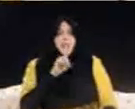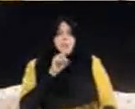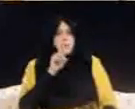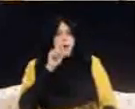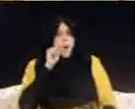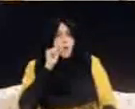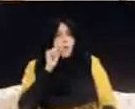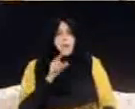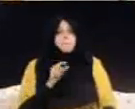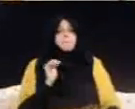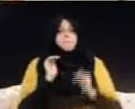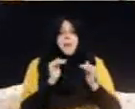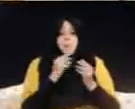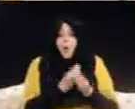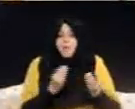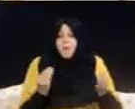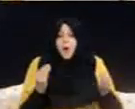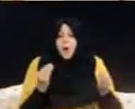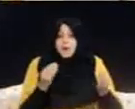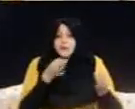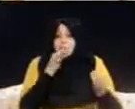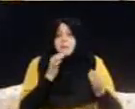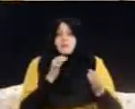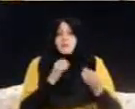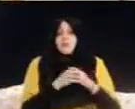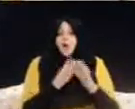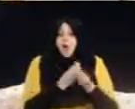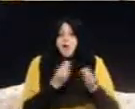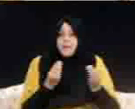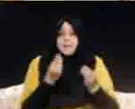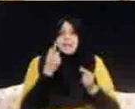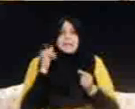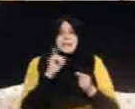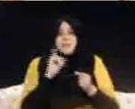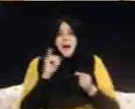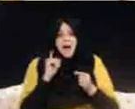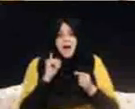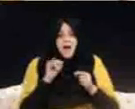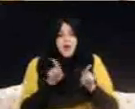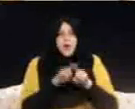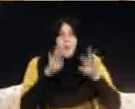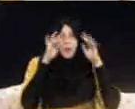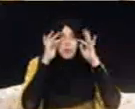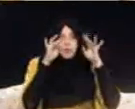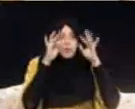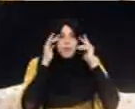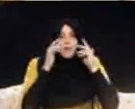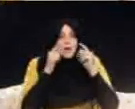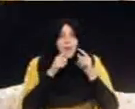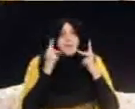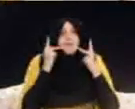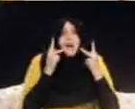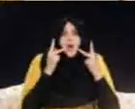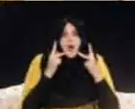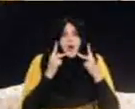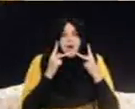بل أن الصغار إذا لم يتشبعوا بتلك القيم